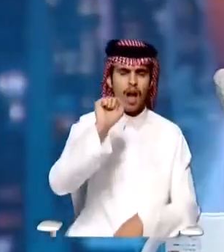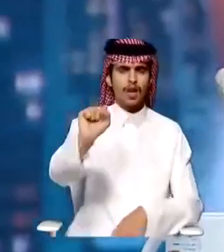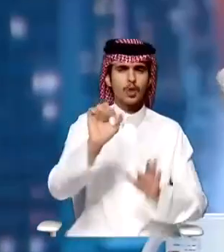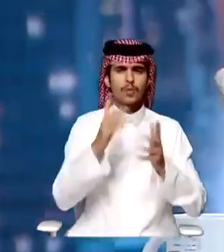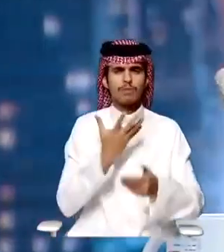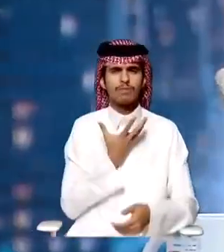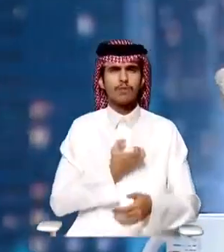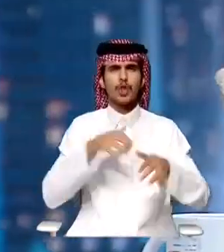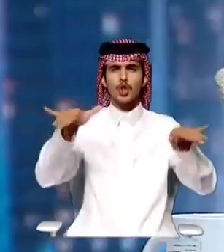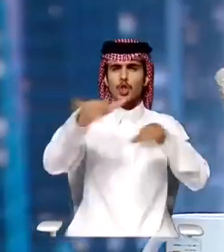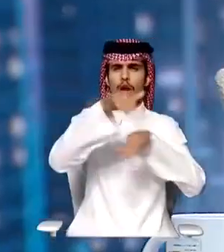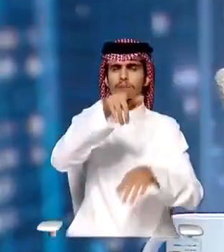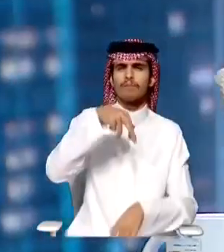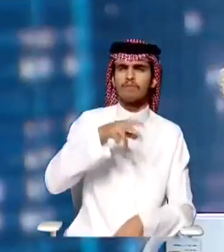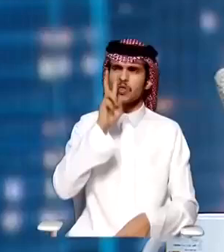في